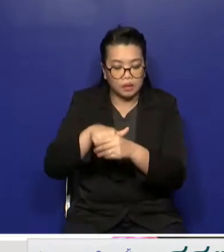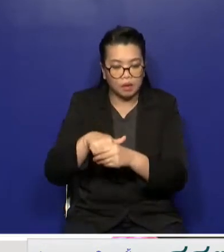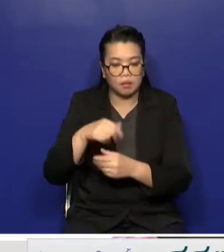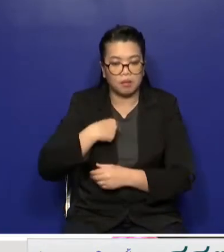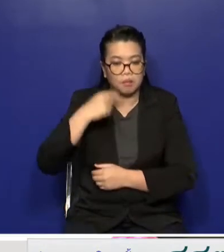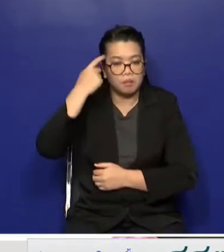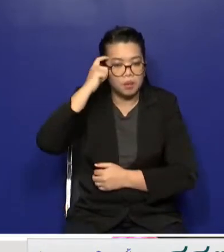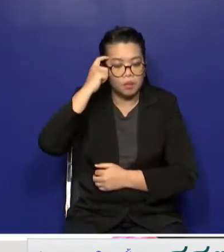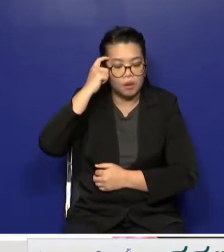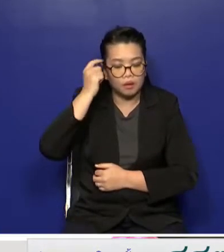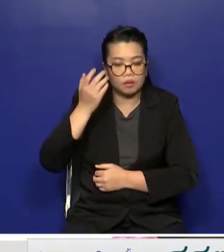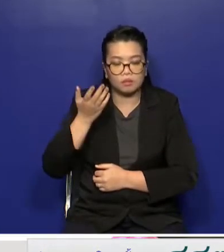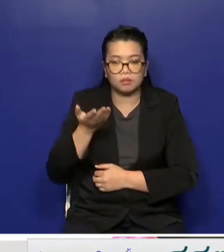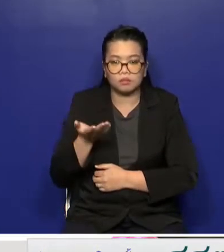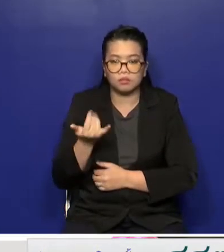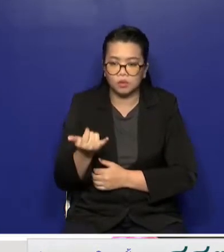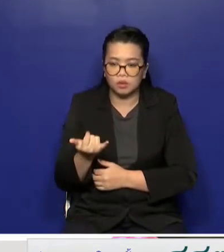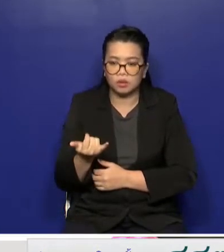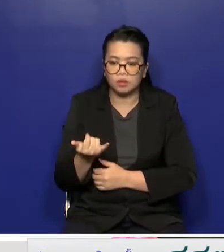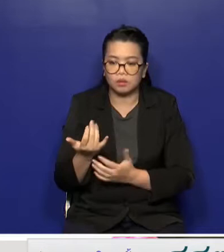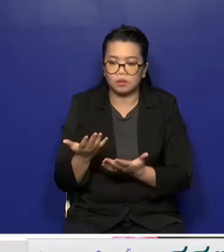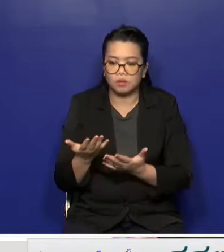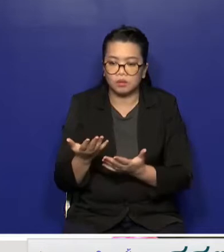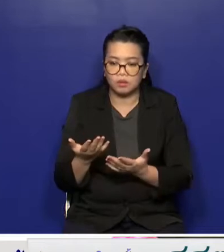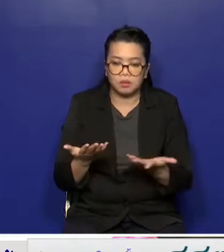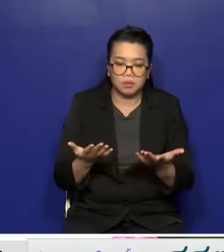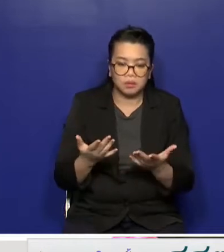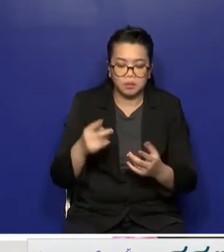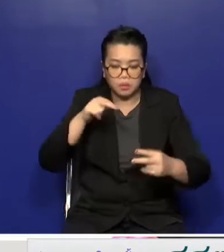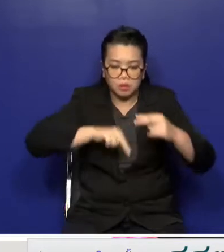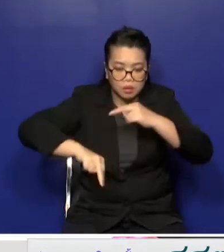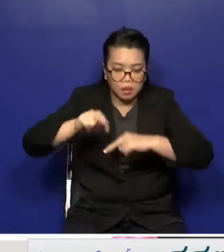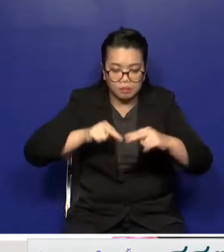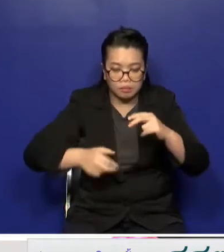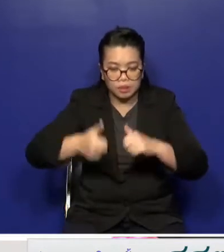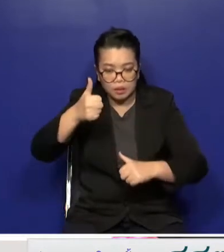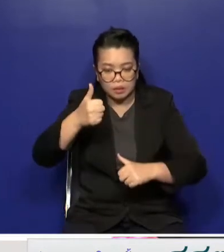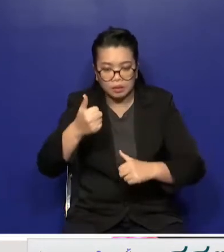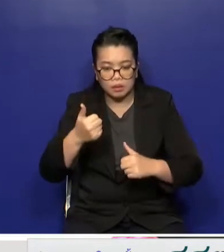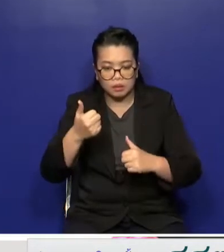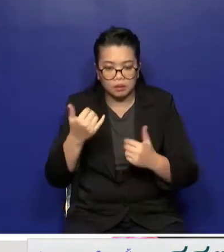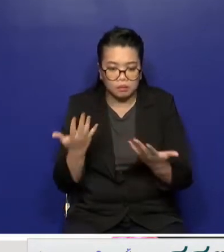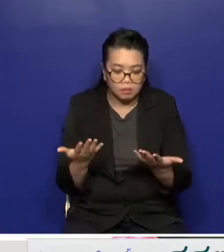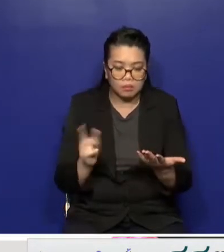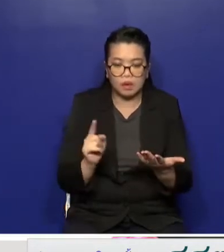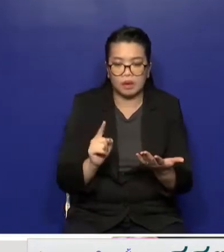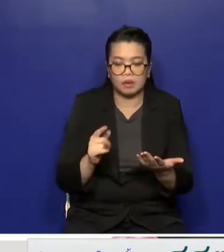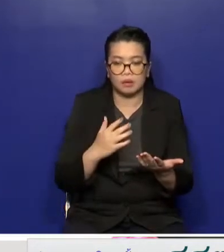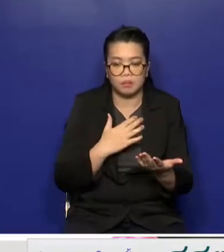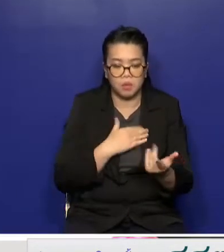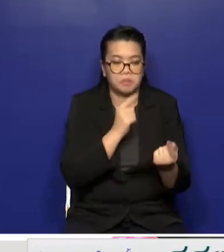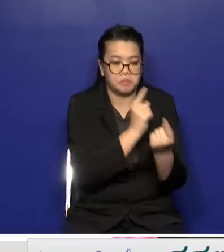รับขนานี้นะครับเปนอย่างไรเหตทผมพย้ำผูด เอาเหตุการณทเกิดข้จริง มาเลาใหท่านฟัง